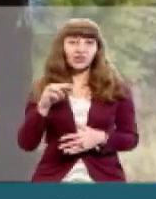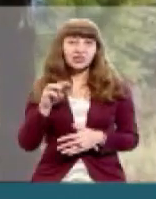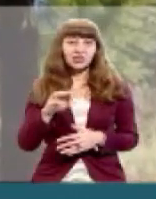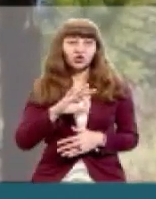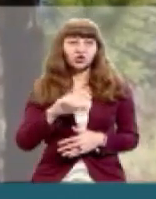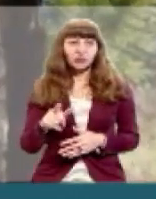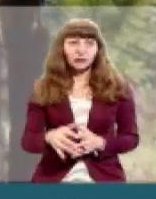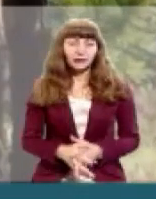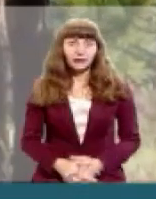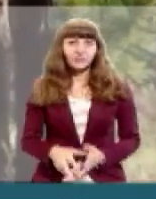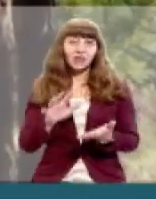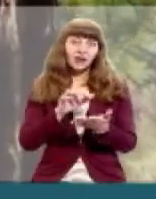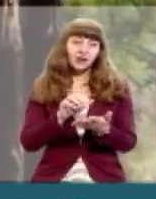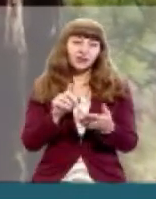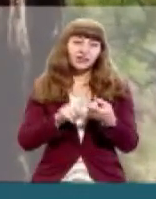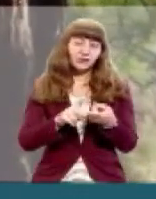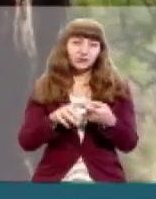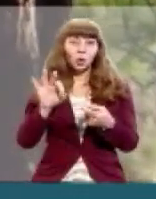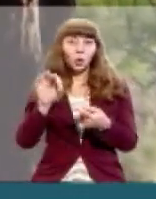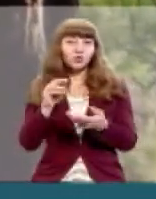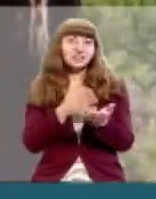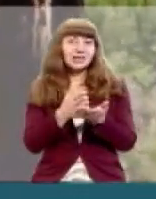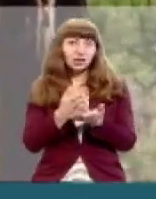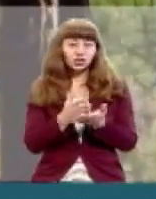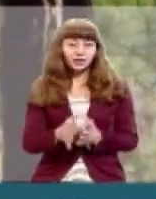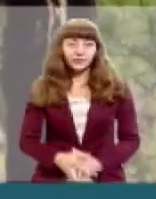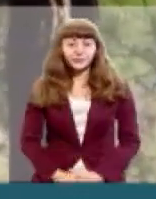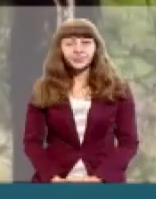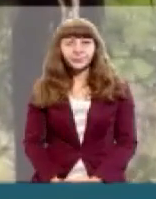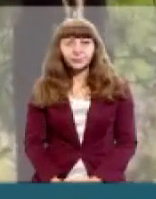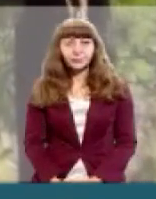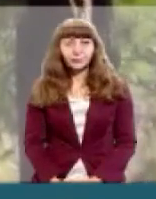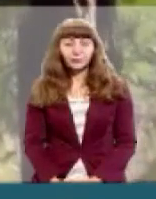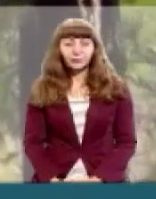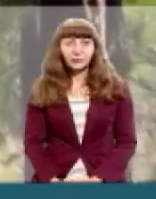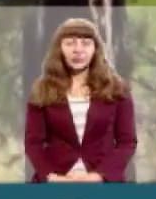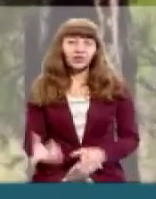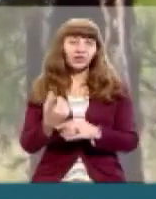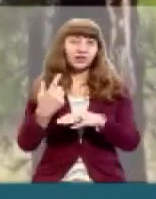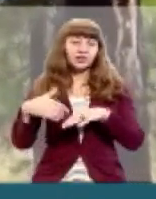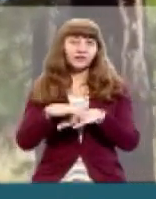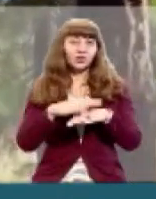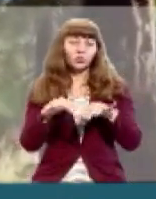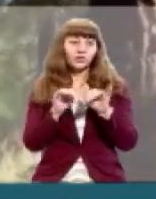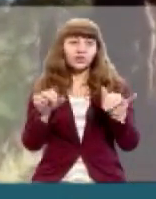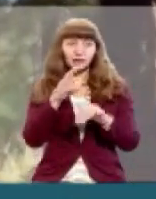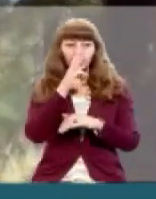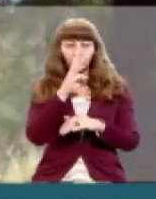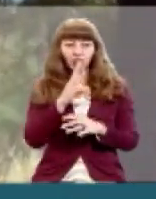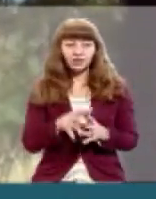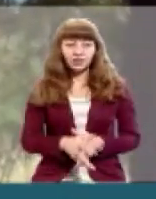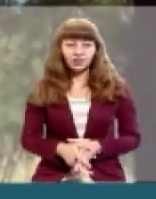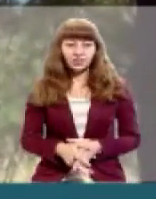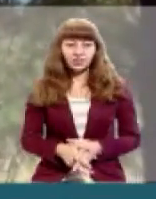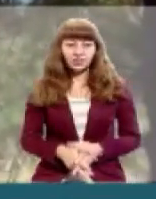теңгеге дейін ұлғаяды. Жалпы осы салада 12876 қызметкердің жалақысы көтеріледі. Бұл шара білікті кадрлардың